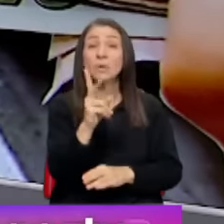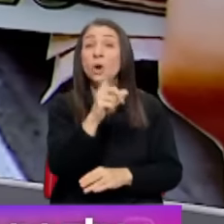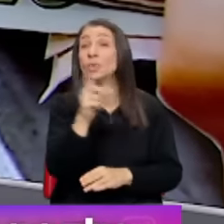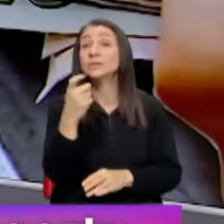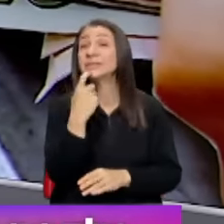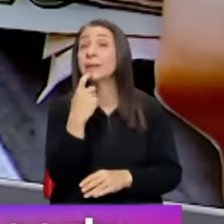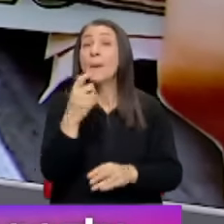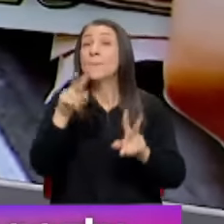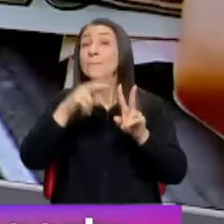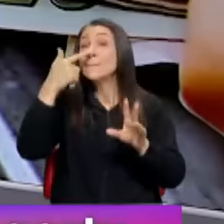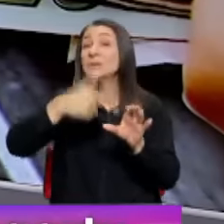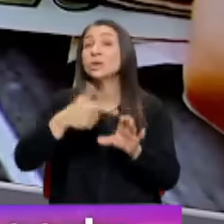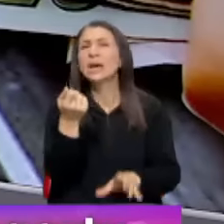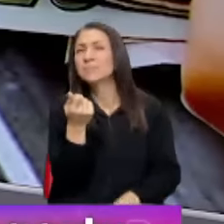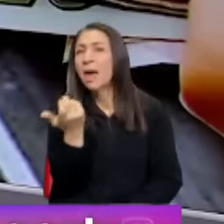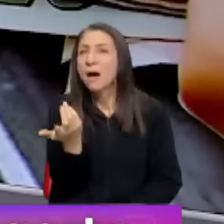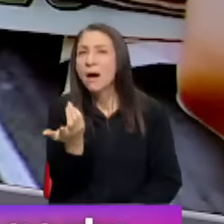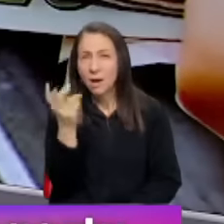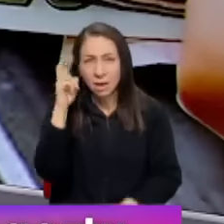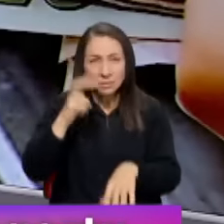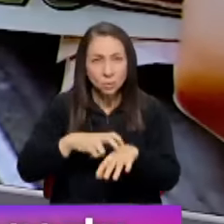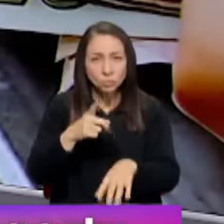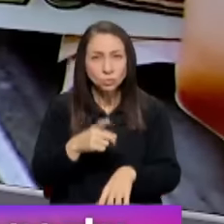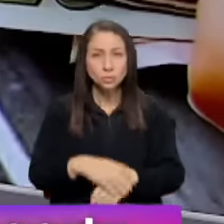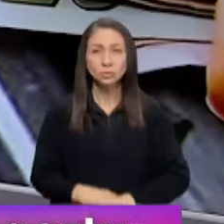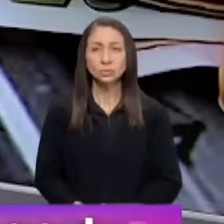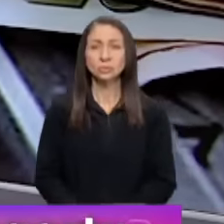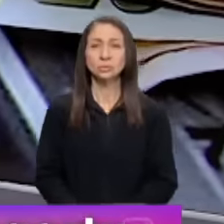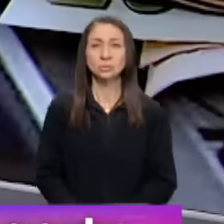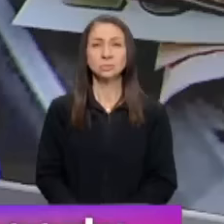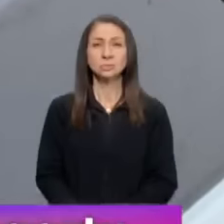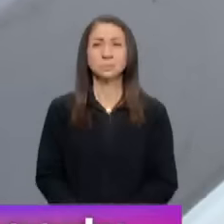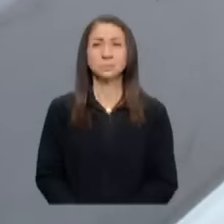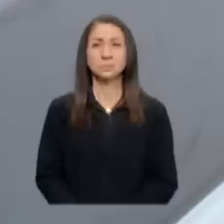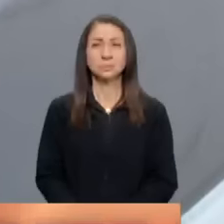yılında motorinin fiyatı neydi acaba?